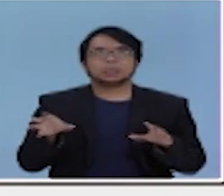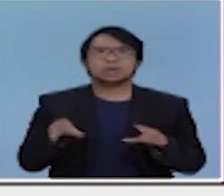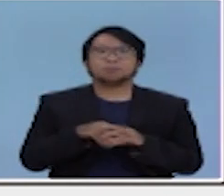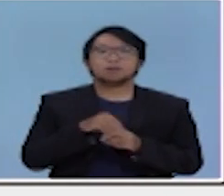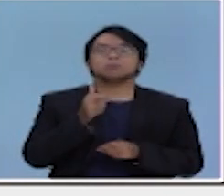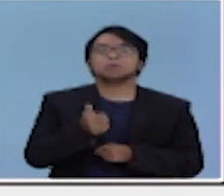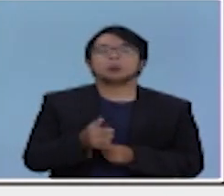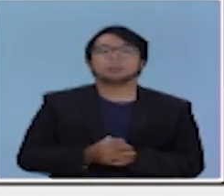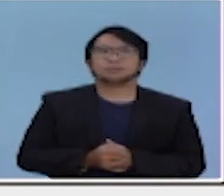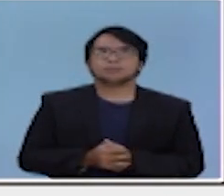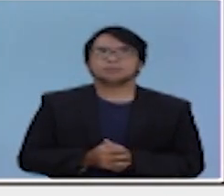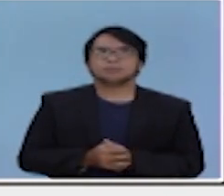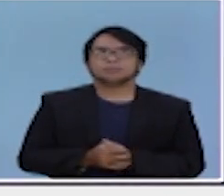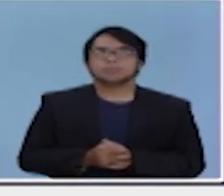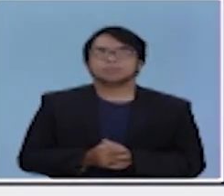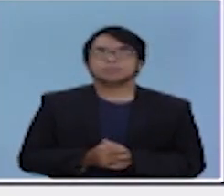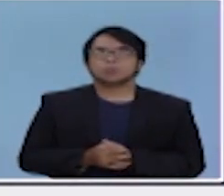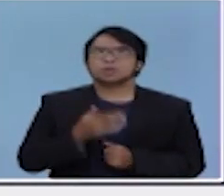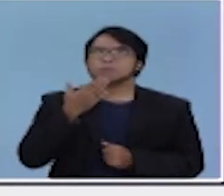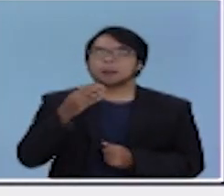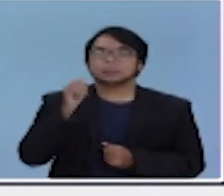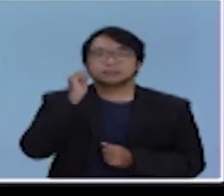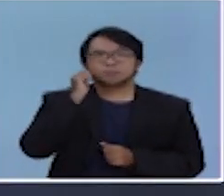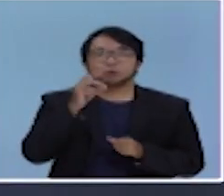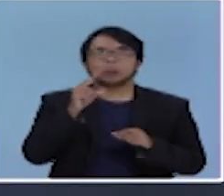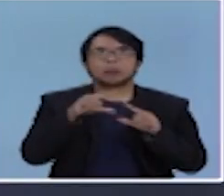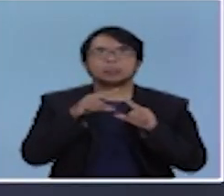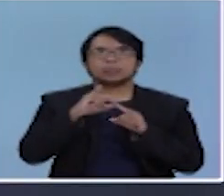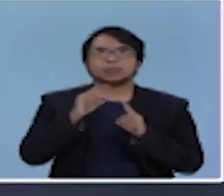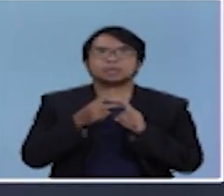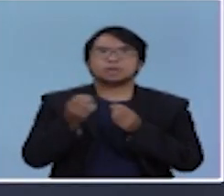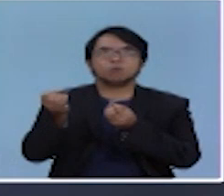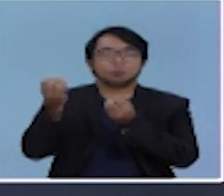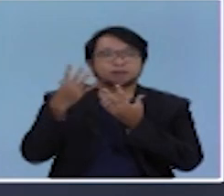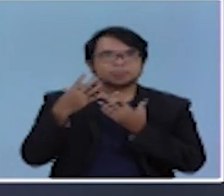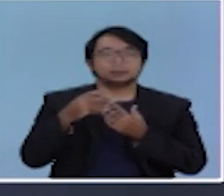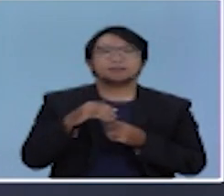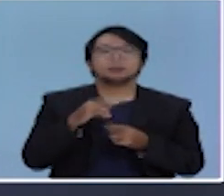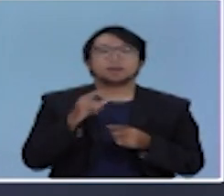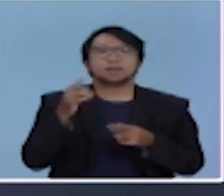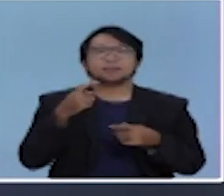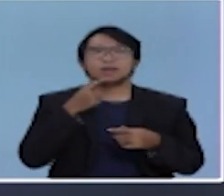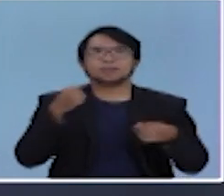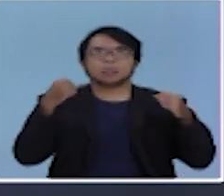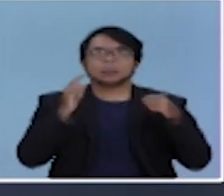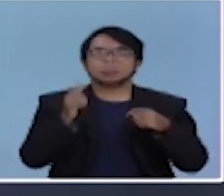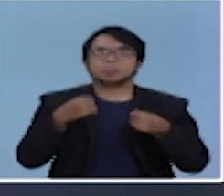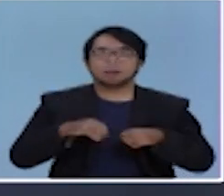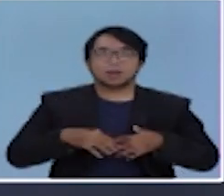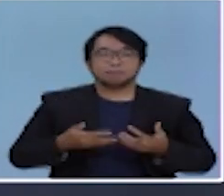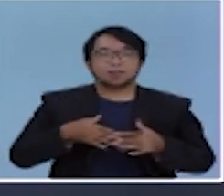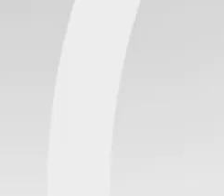sharing Oke terima kasih Marathi atas informasinya tetap jaga kesehatan dan Semoga kehamilannya tetap Lancar nanti